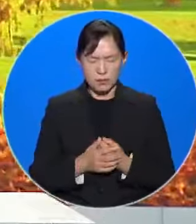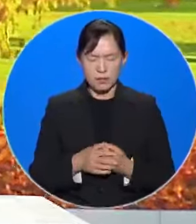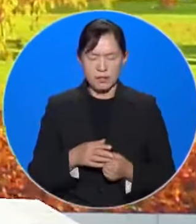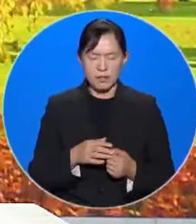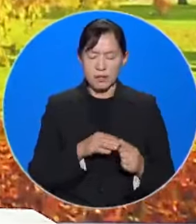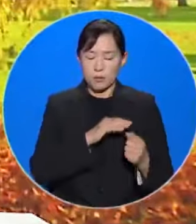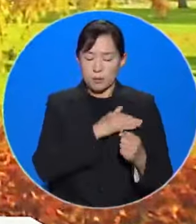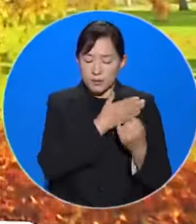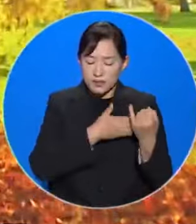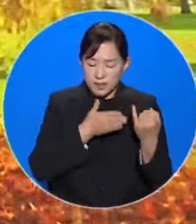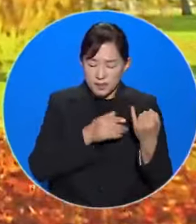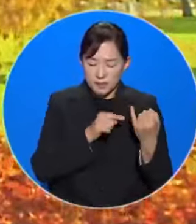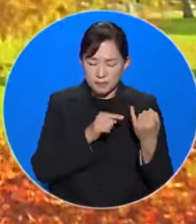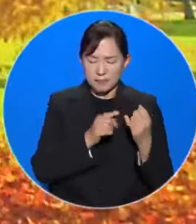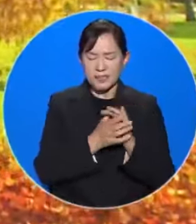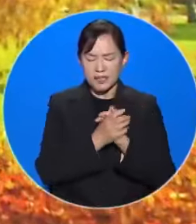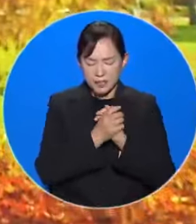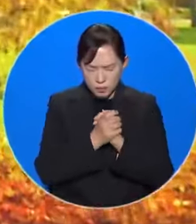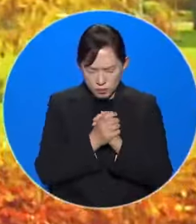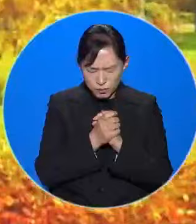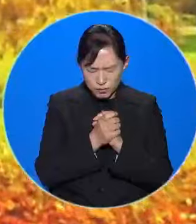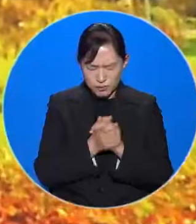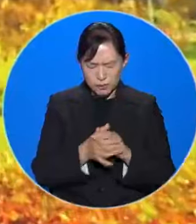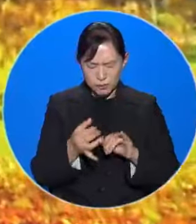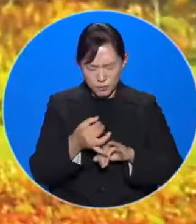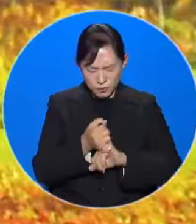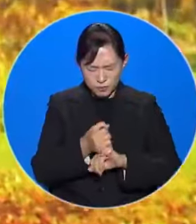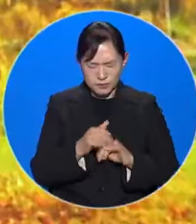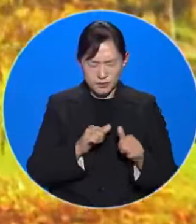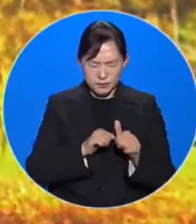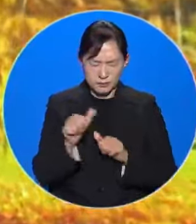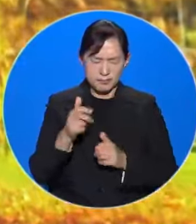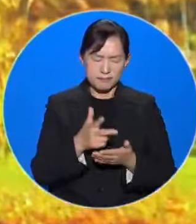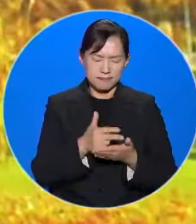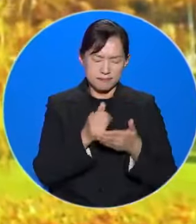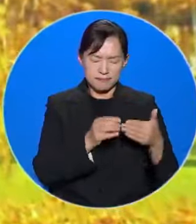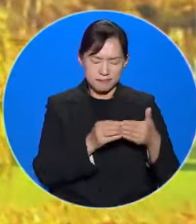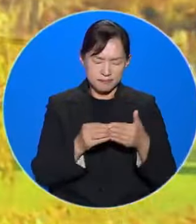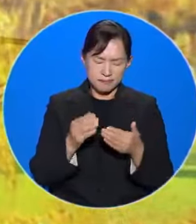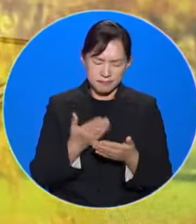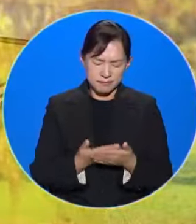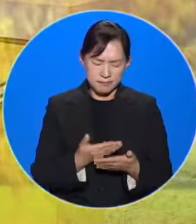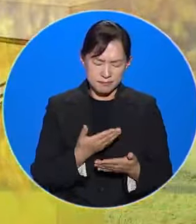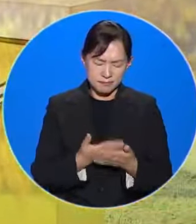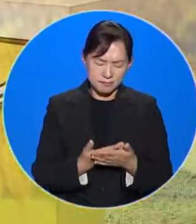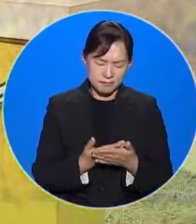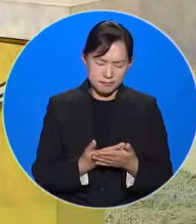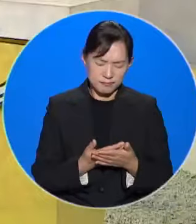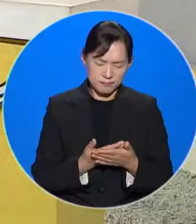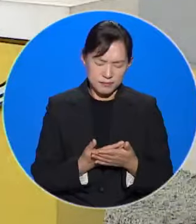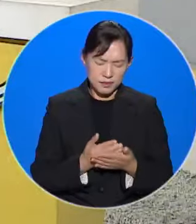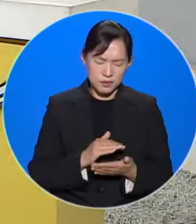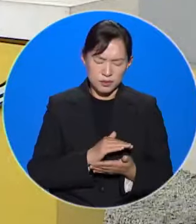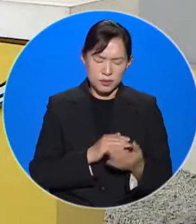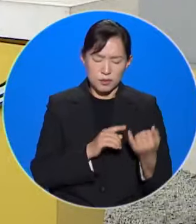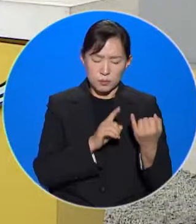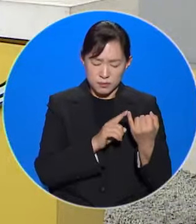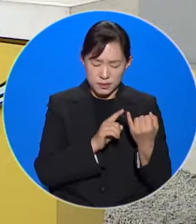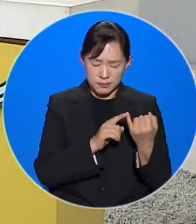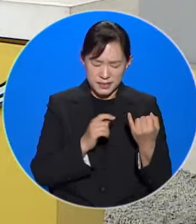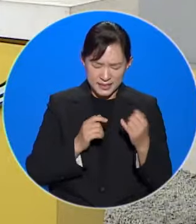우리 권사님 기도함으로 꼭 승리할 수 있도록 주여 인도하여 주시옵소서. 우리